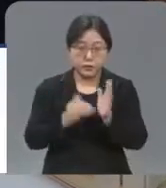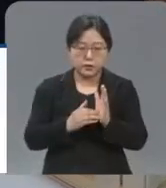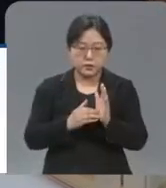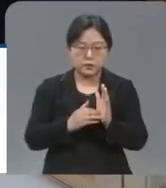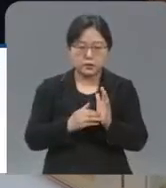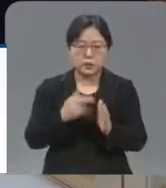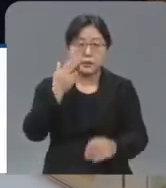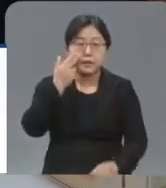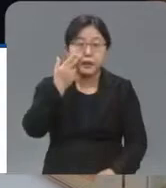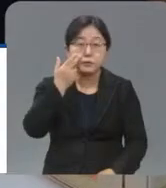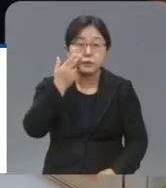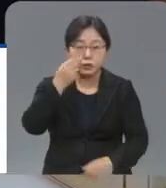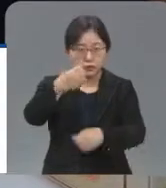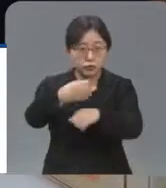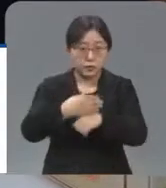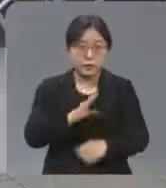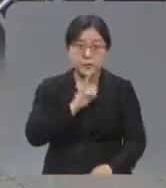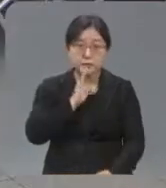미국산 대패 삼겹살을.